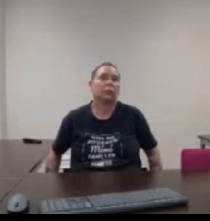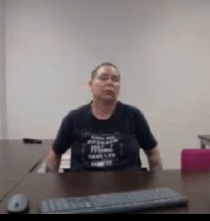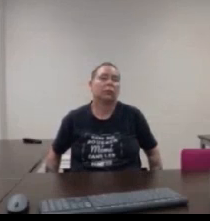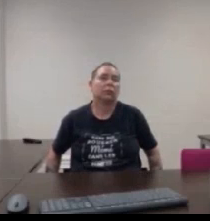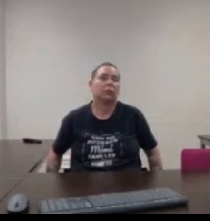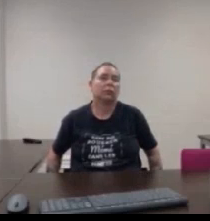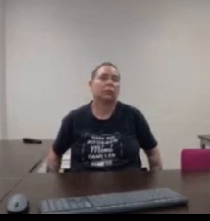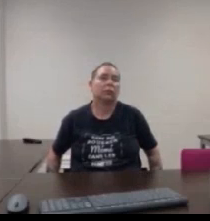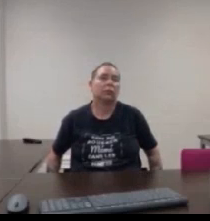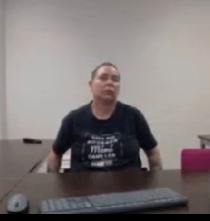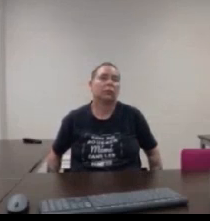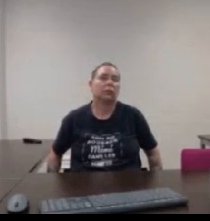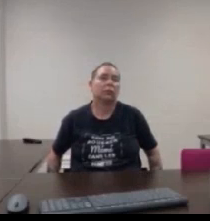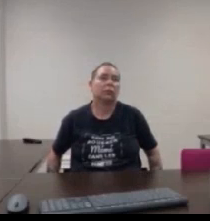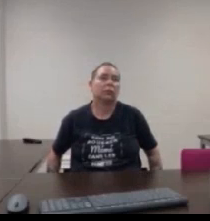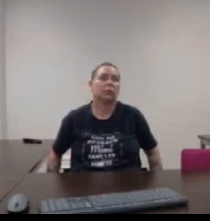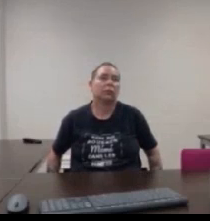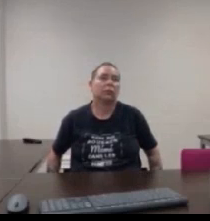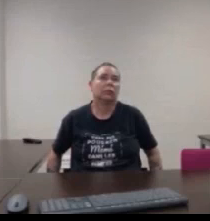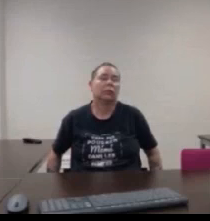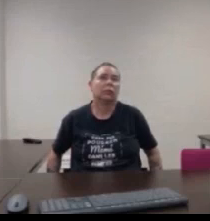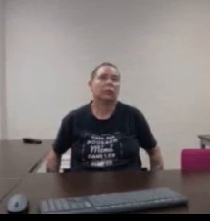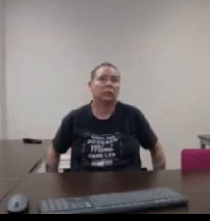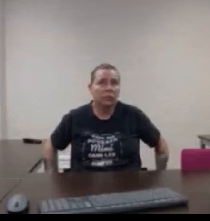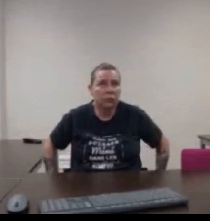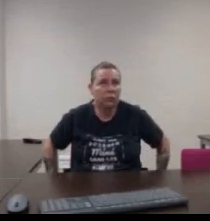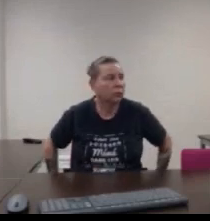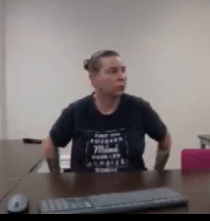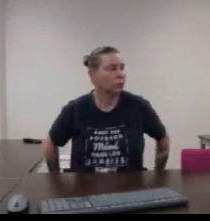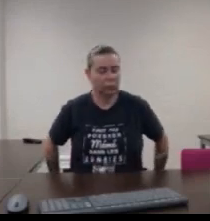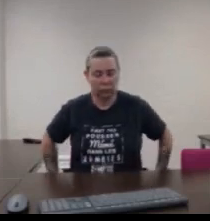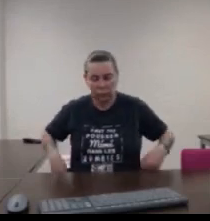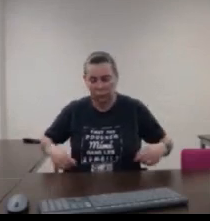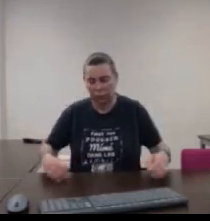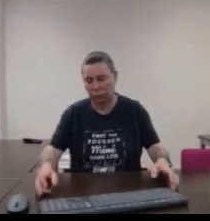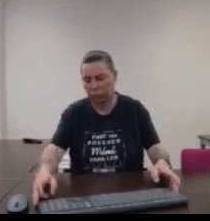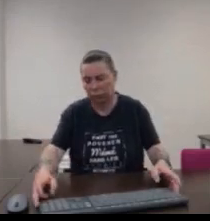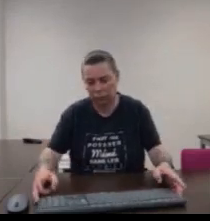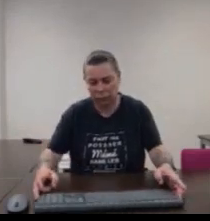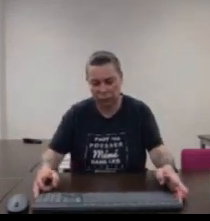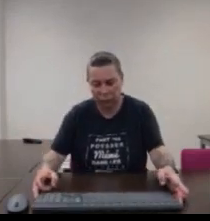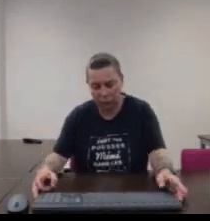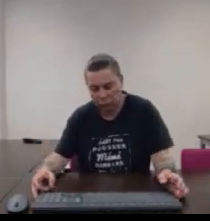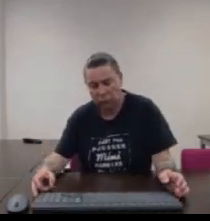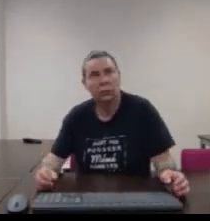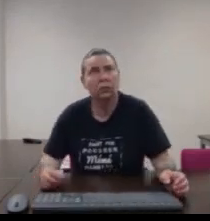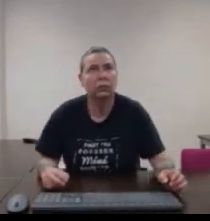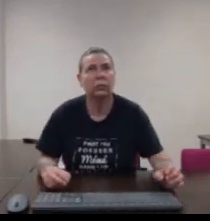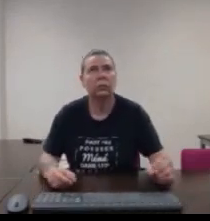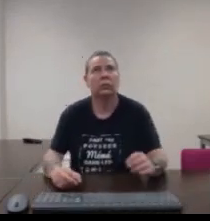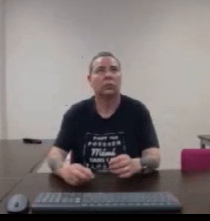mais en tout cas, c'est dans votre tête que vous pouvez vous poser cette question. Et de la même manière, aux managers aussi d'être attentifs à ce genre de sujets parce qu'ils